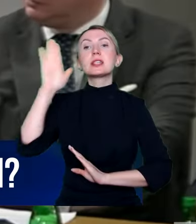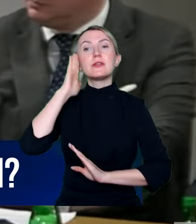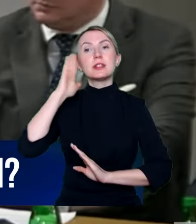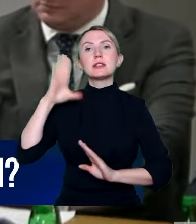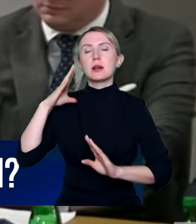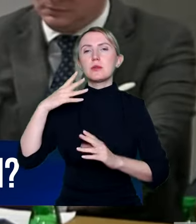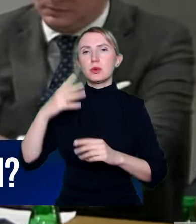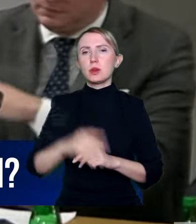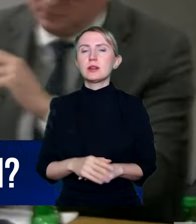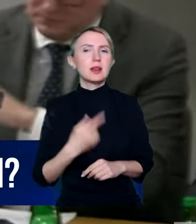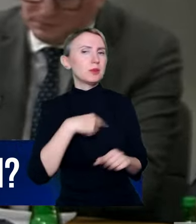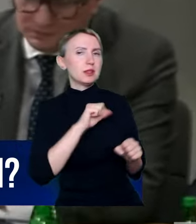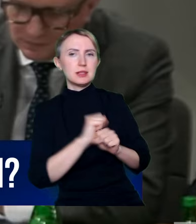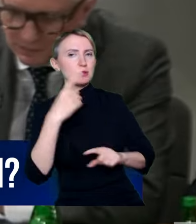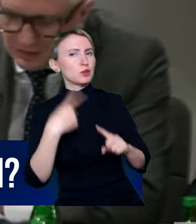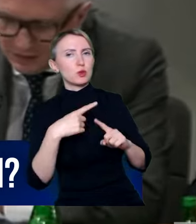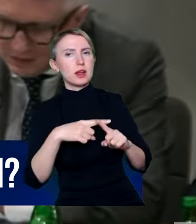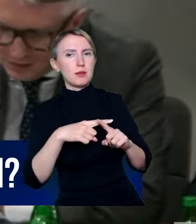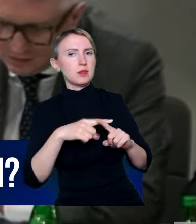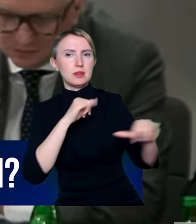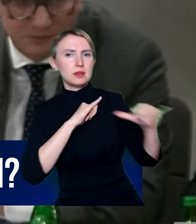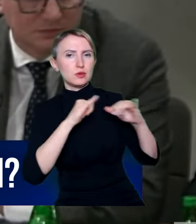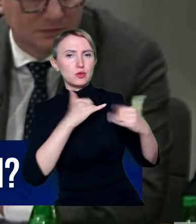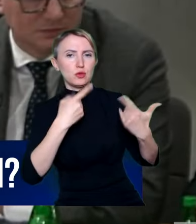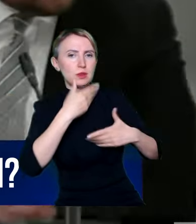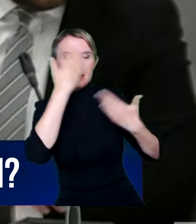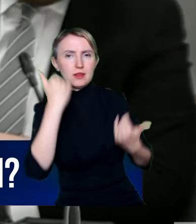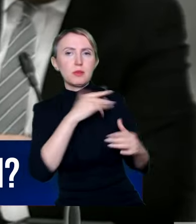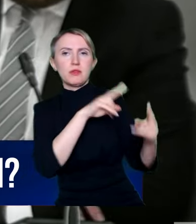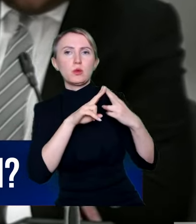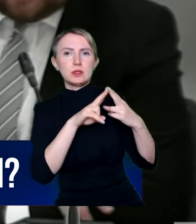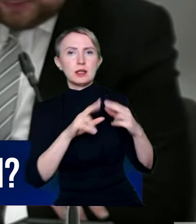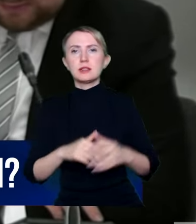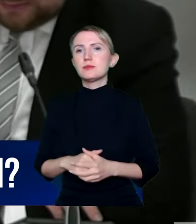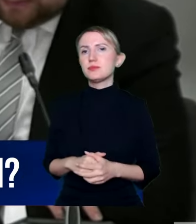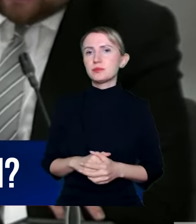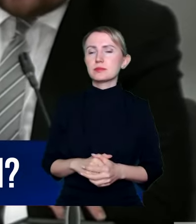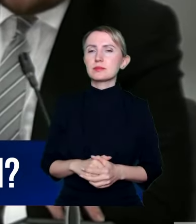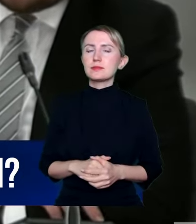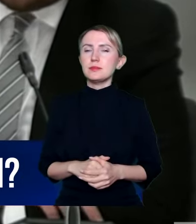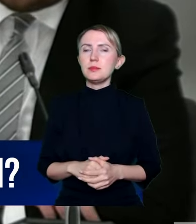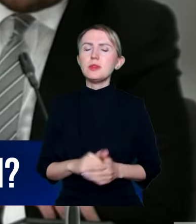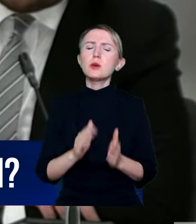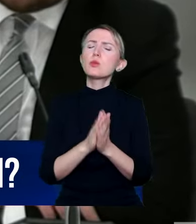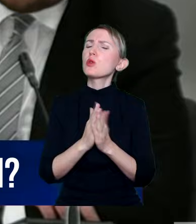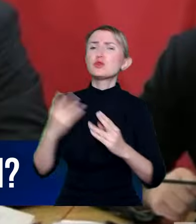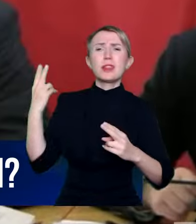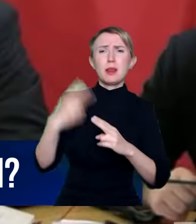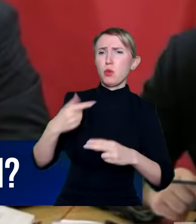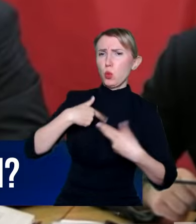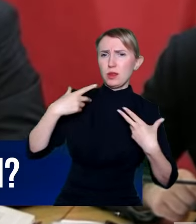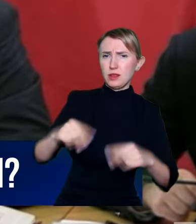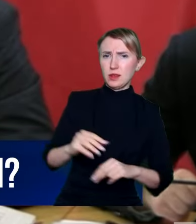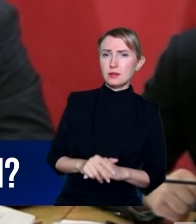jesteśmy członkami prezydium, więc ciężko, żebyśmy cokolwiek wiedzieli, co sobie ustalacie. Przecież to państwo sami decydują na to. Nie przerywać, panie Gosek, po raz